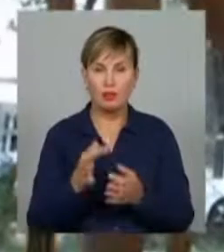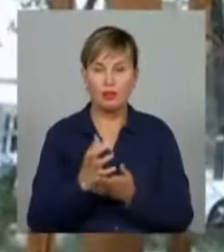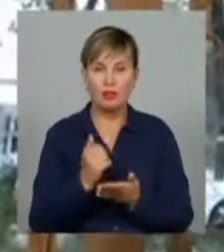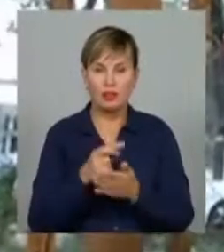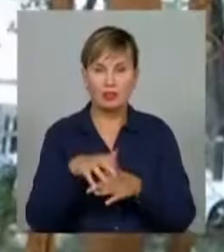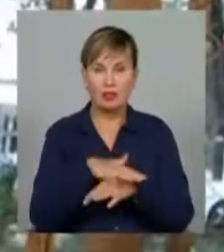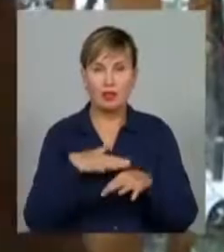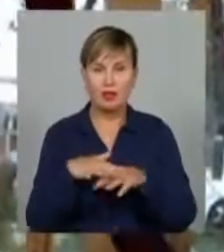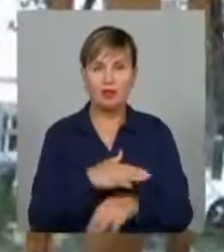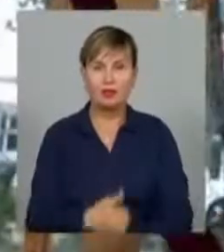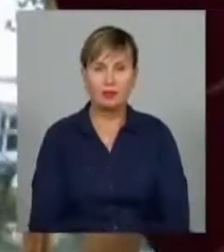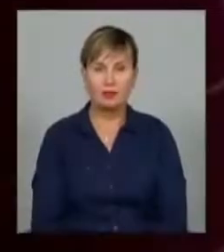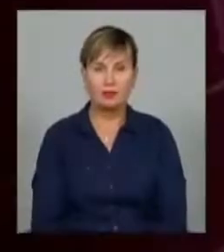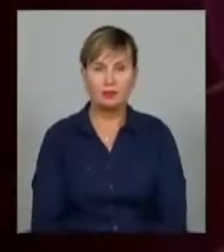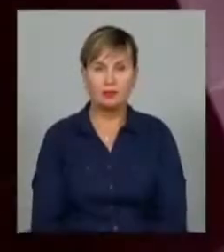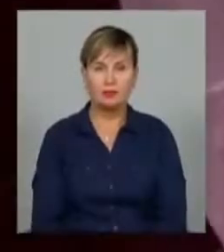страны?